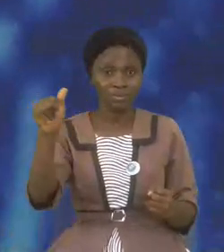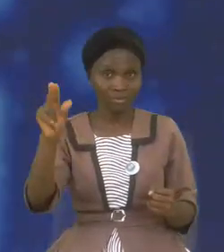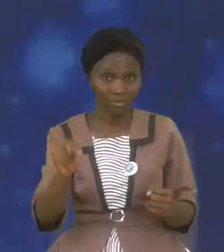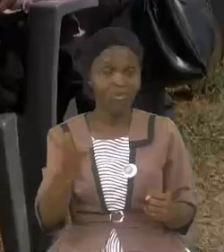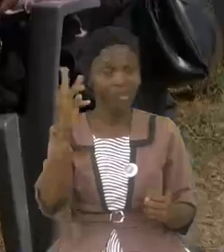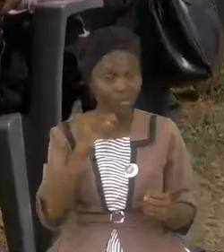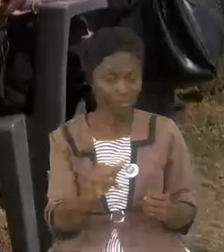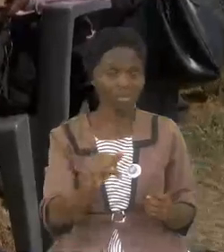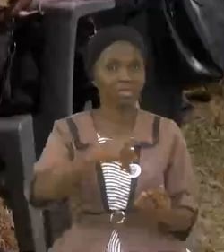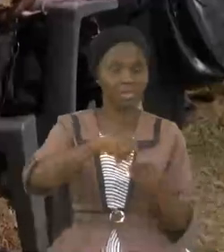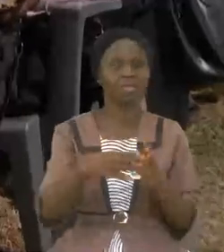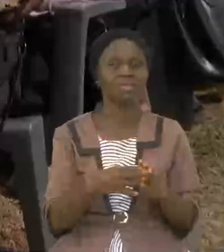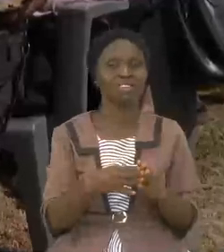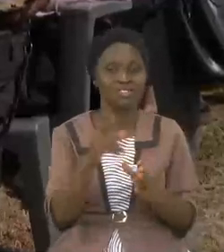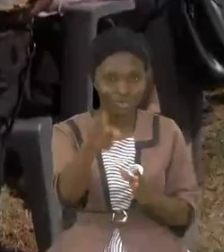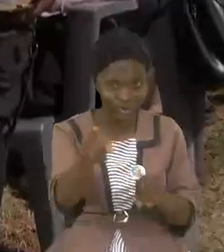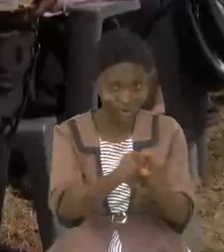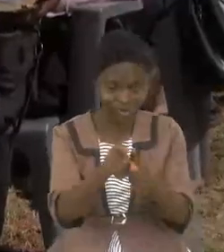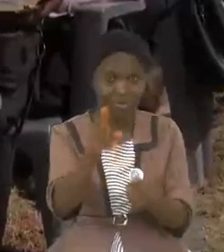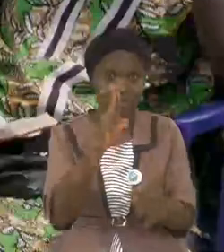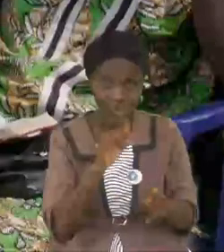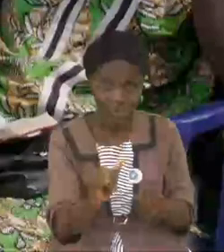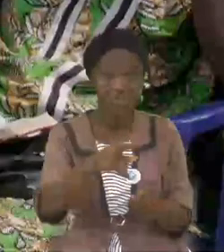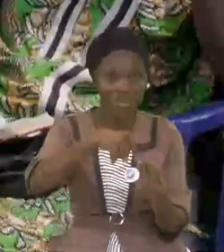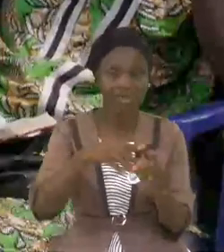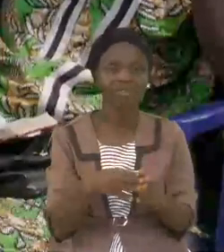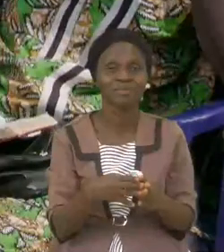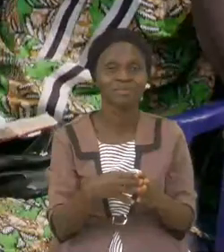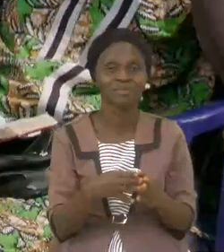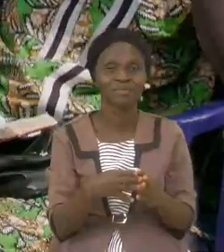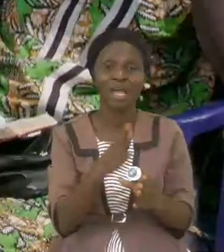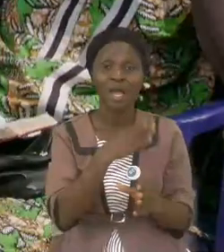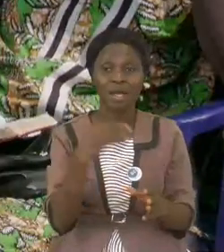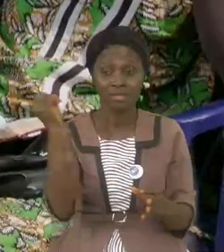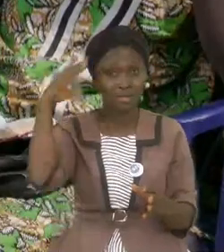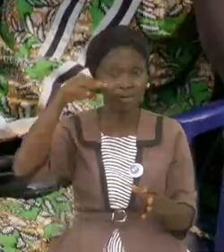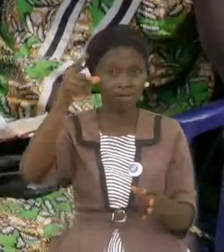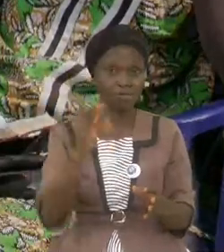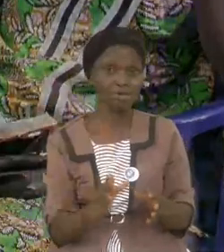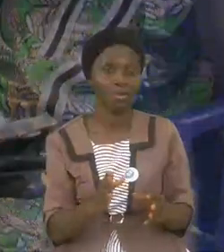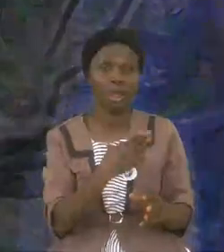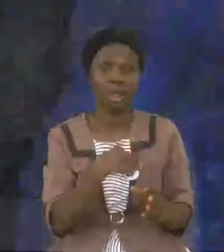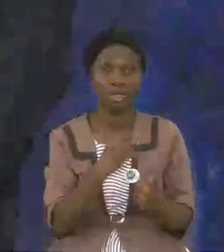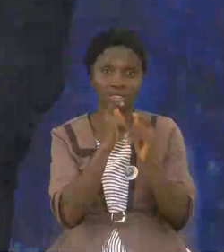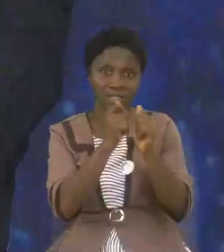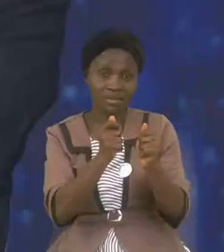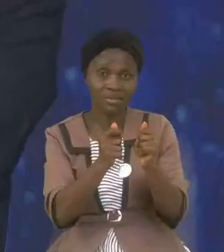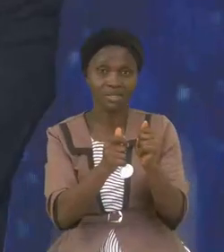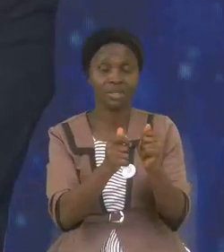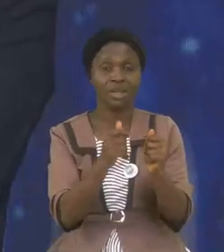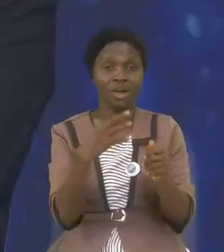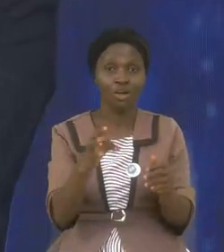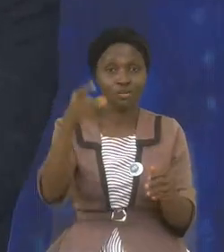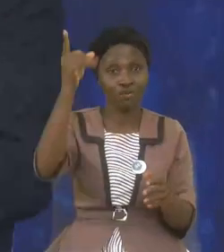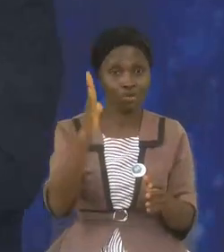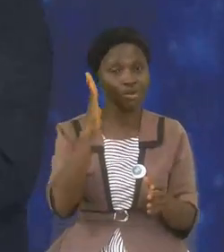brillait. Et à tout moment, et Daniel est toujours vivant. Alors vous êtes toujours vivant. Vous êtes toujours vivant. Et